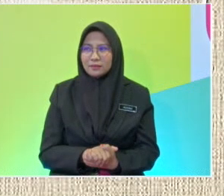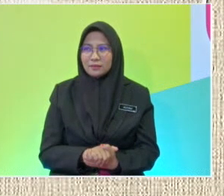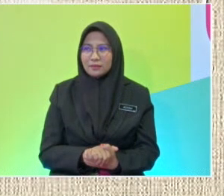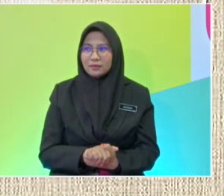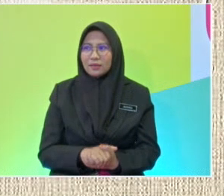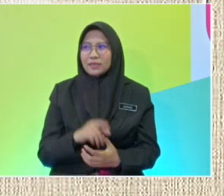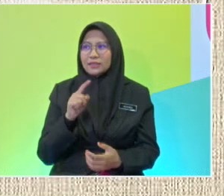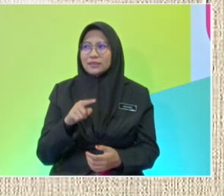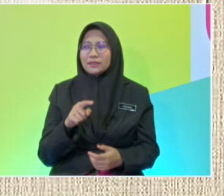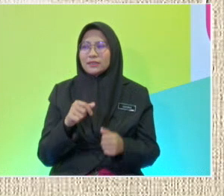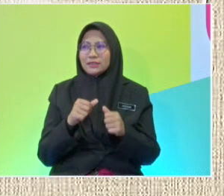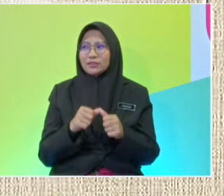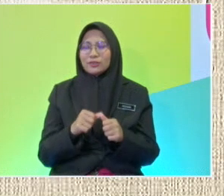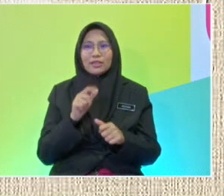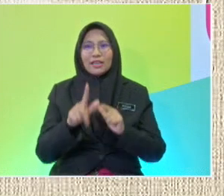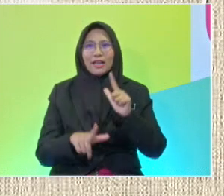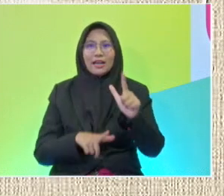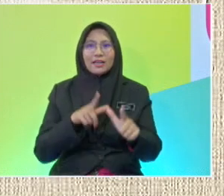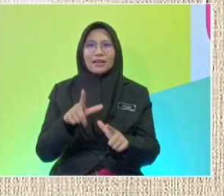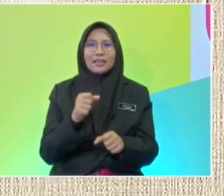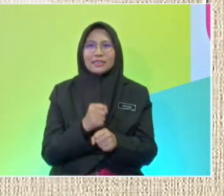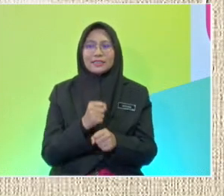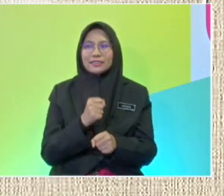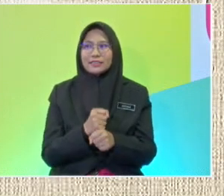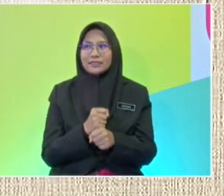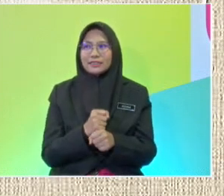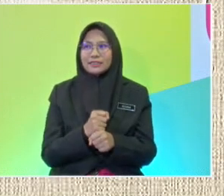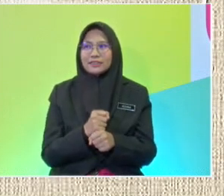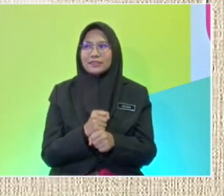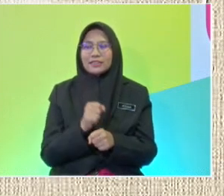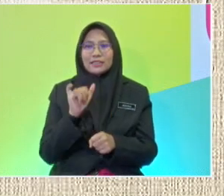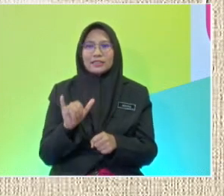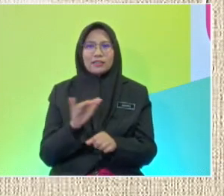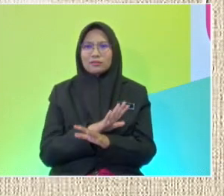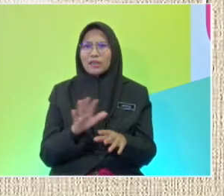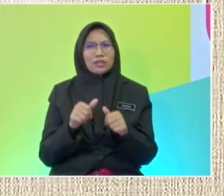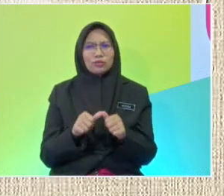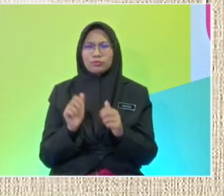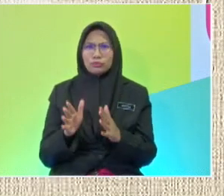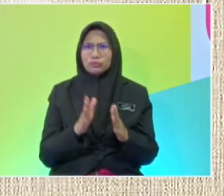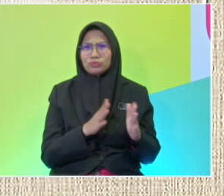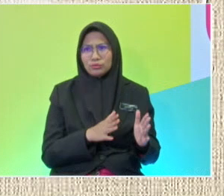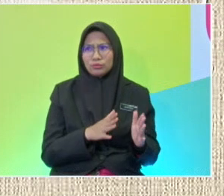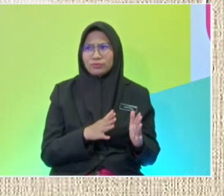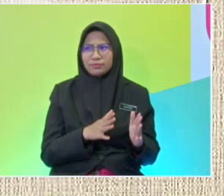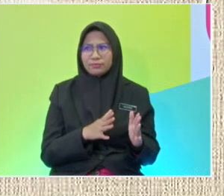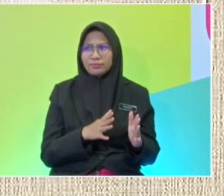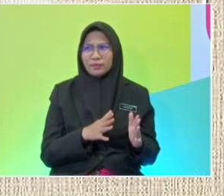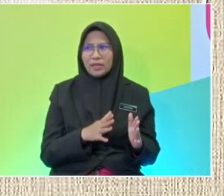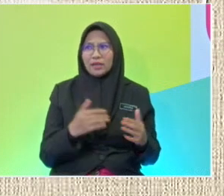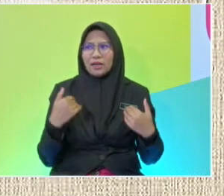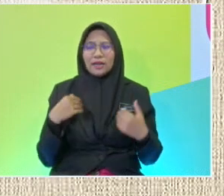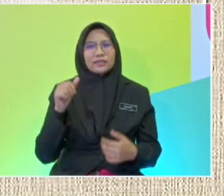langkah kecil memasukkan ke saham ribet yang tidak mengikuti urutan oke tidak bagi pernyataan langkah kerja